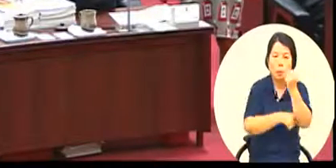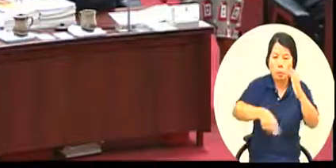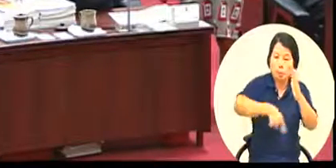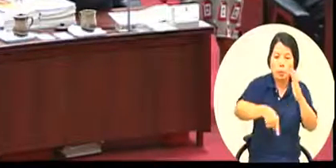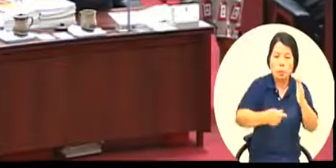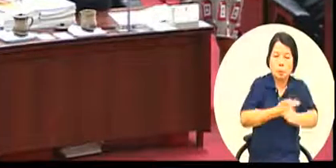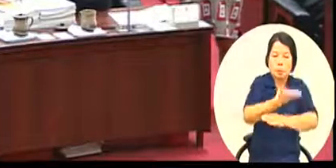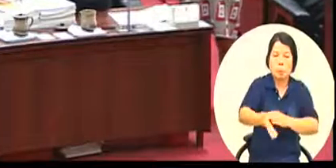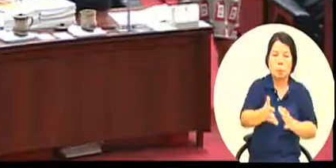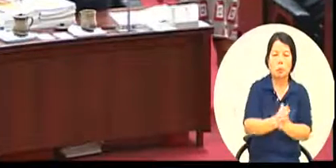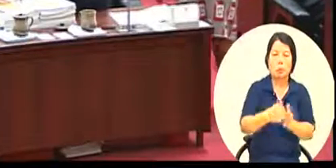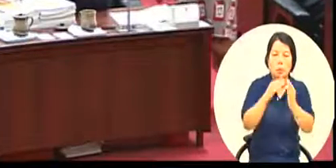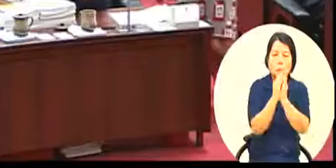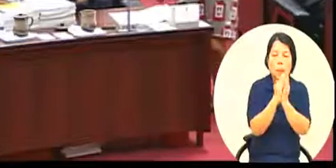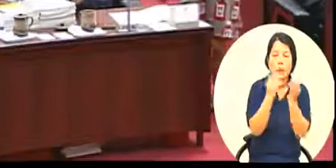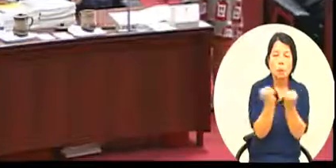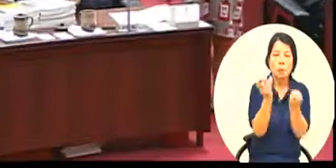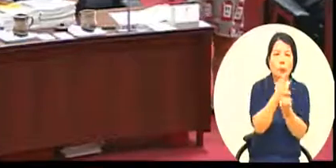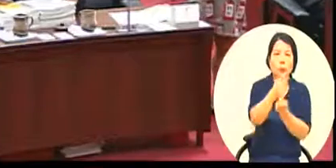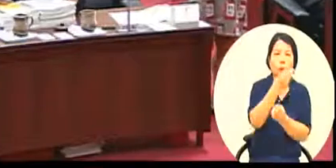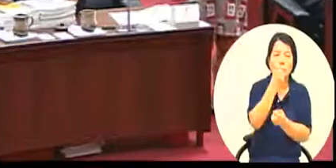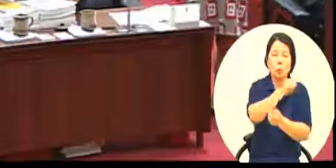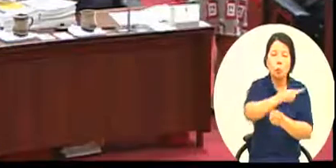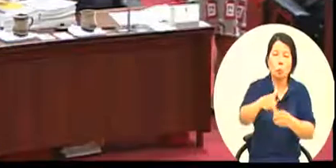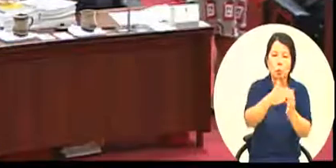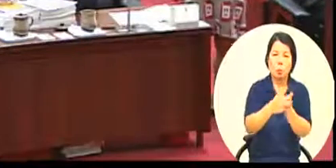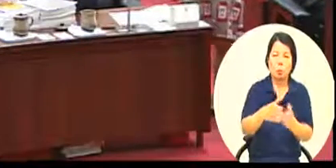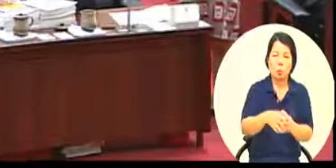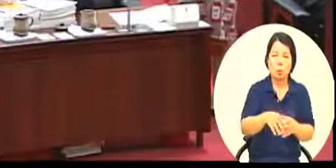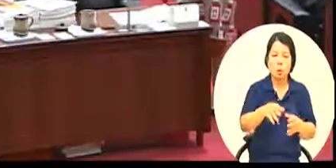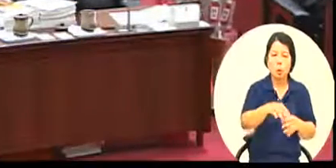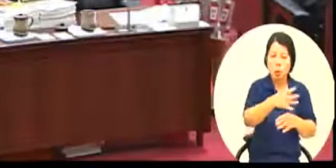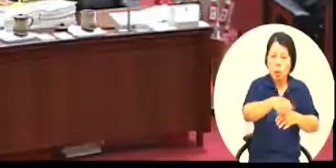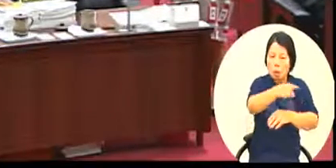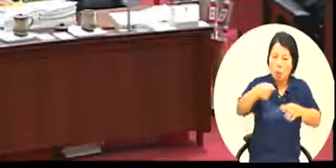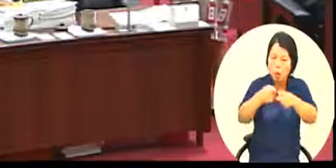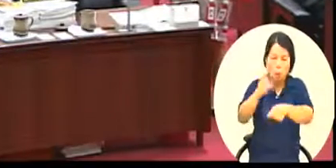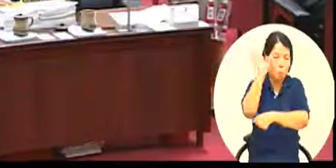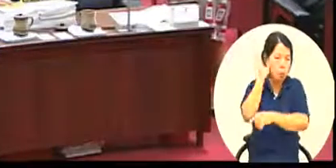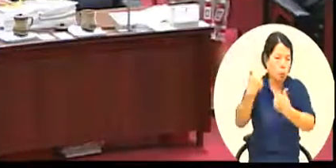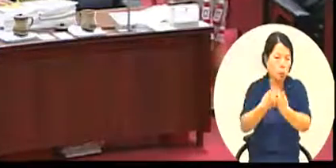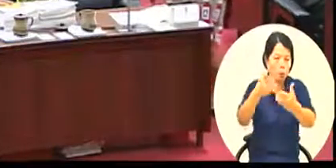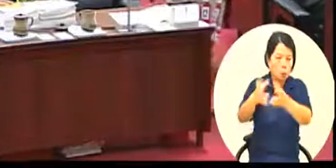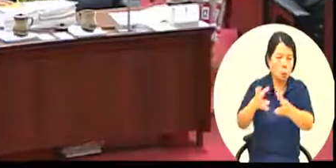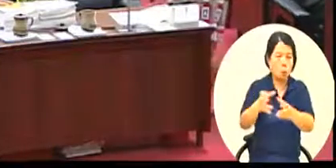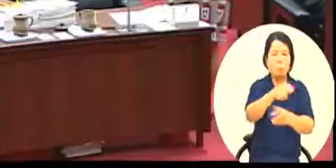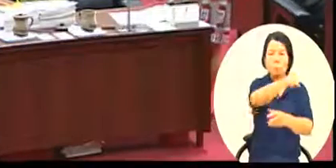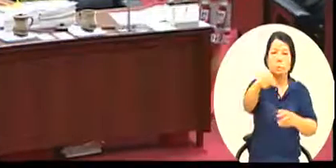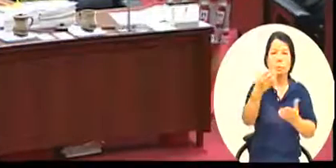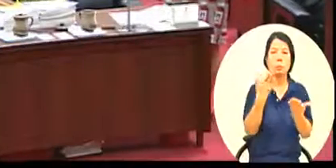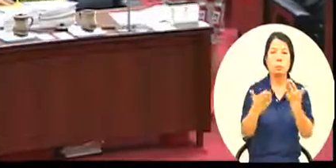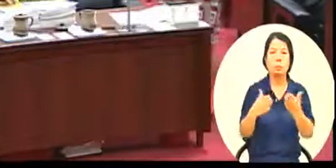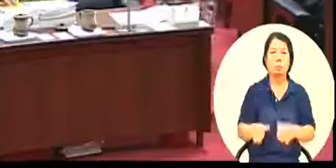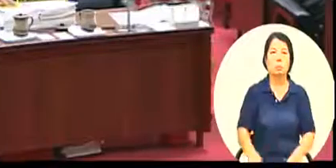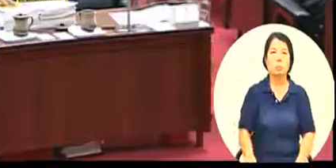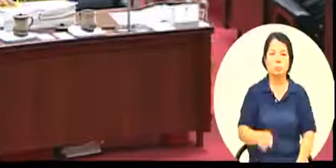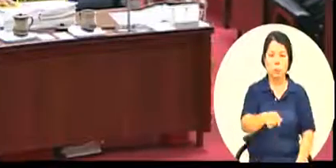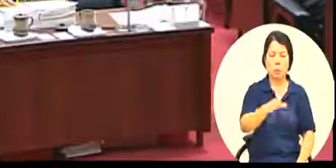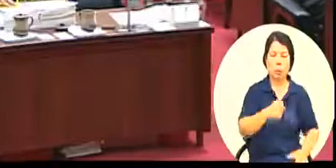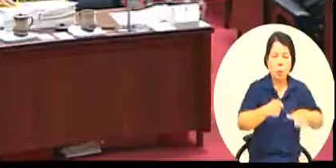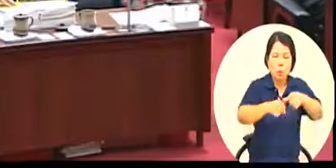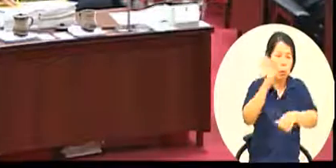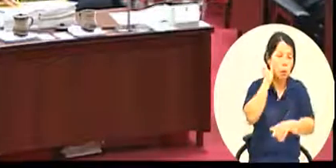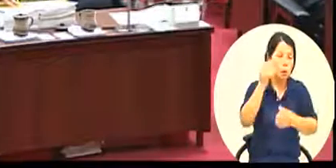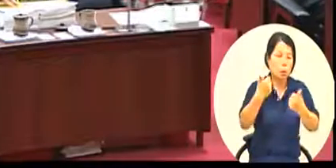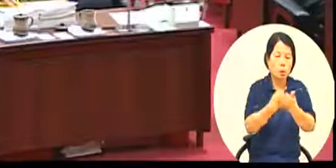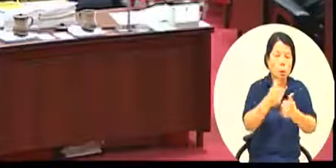们核灾食品的一个到地方上面来办这个公听会，大家知不知道公听会的题目跟公